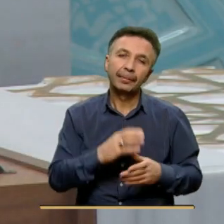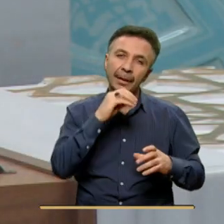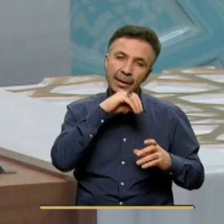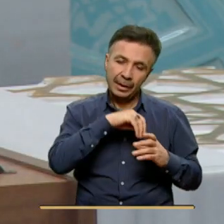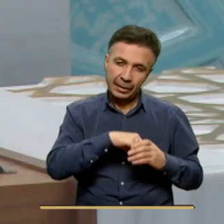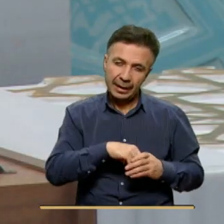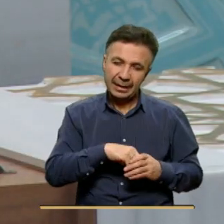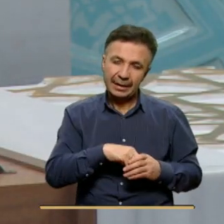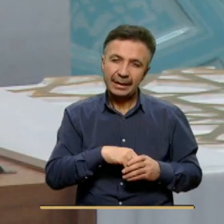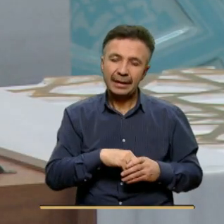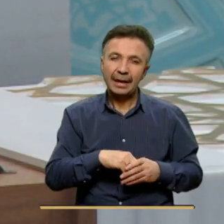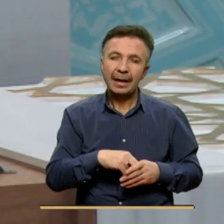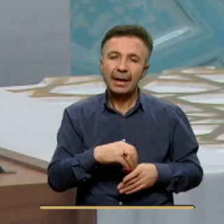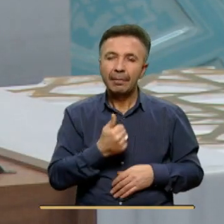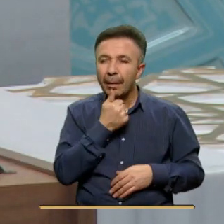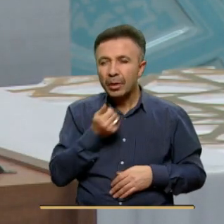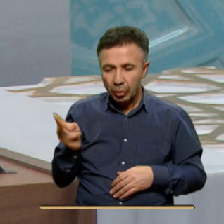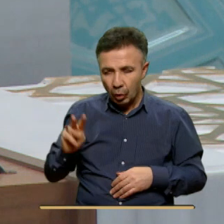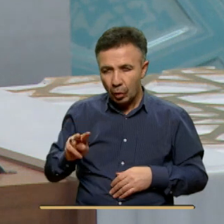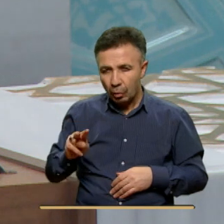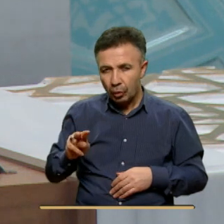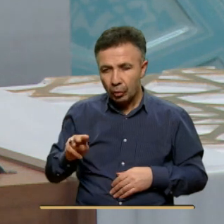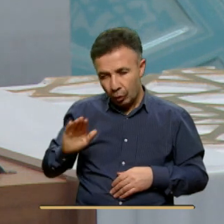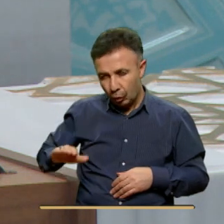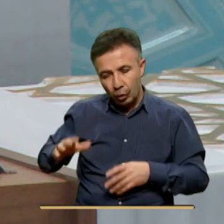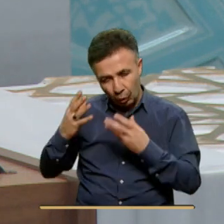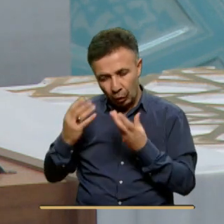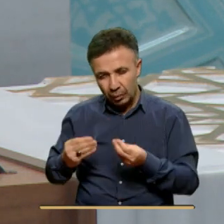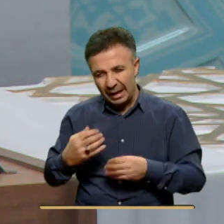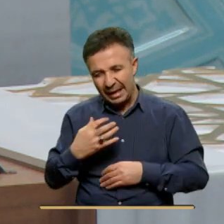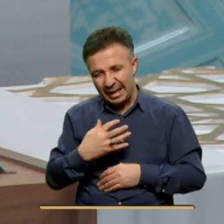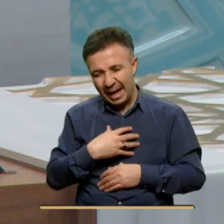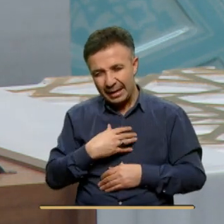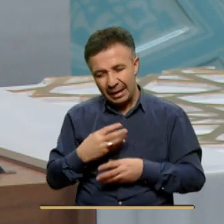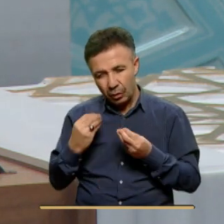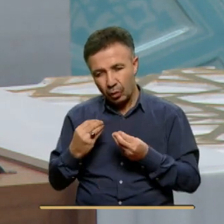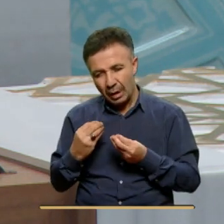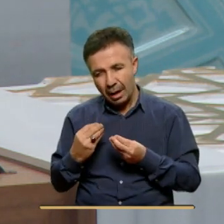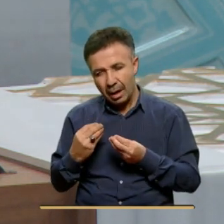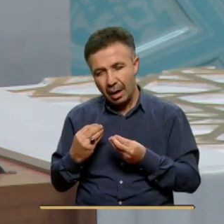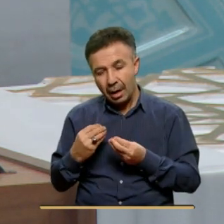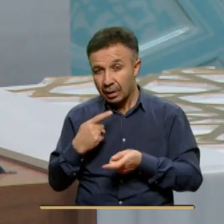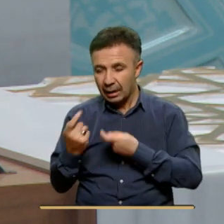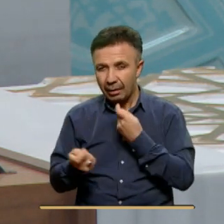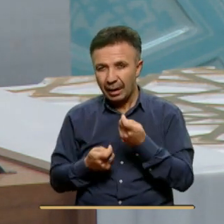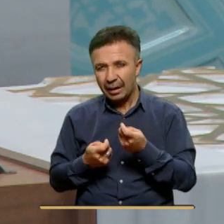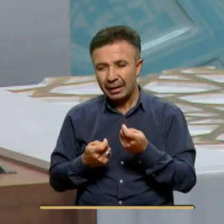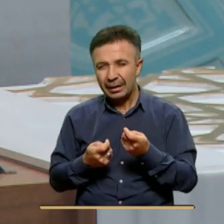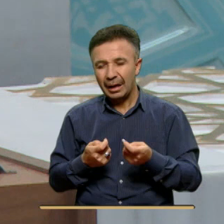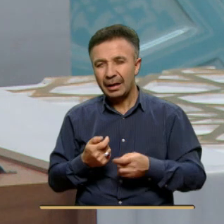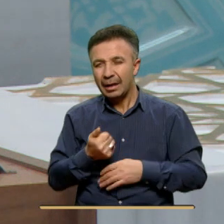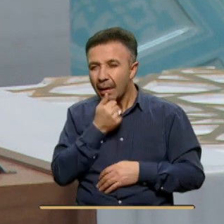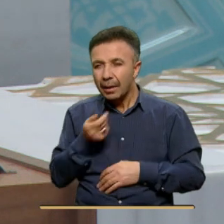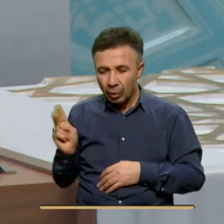içerisinde yetim olup da kendisine güzel davranılan yetim evinin olduğunu buyuruyor. En kötü